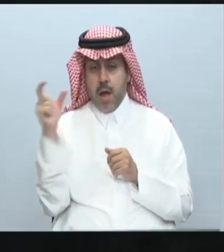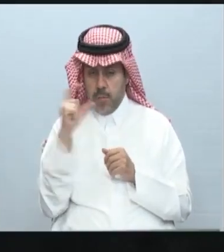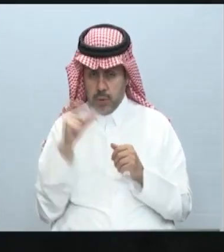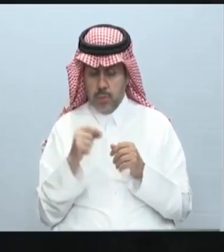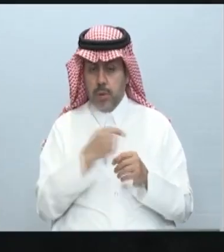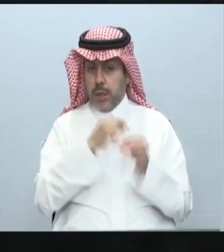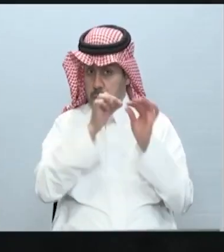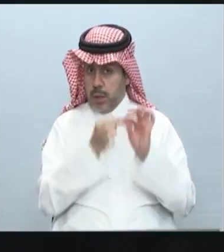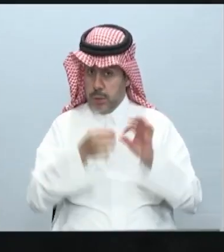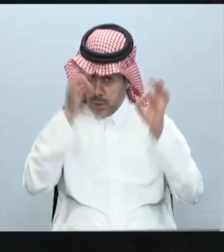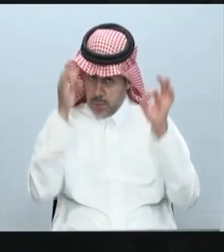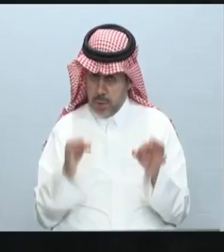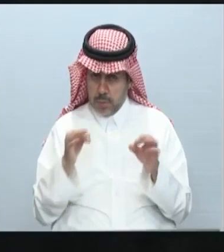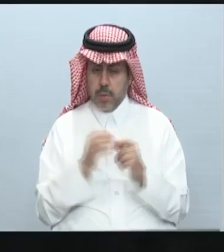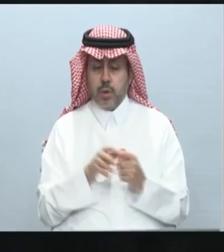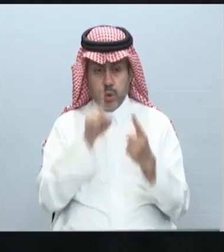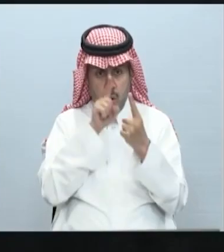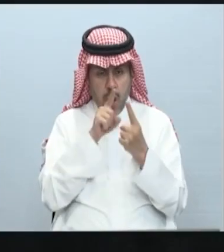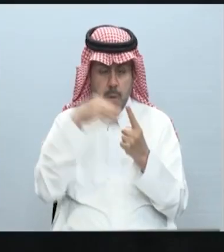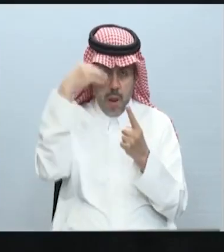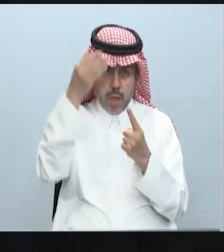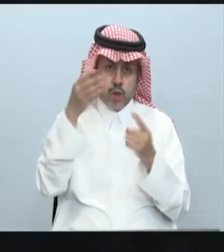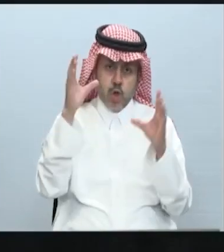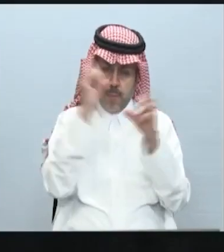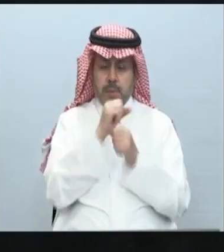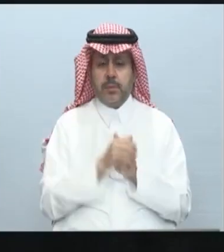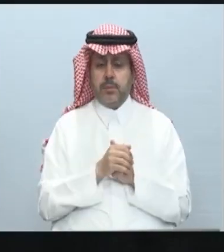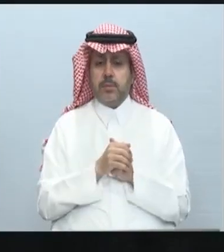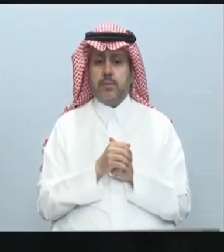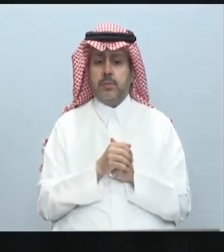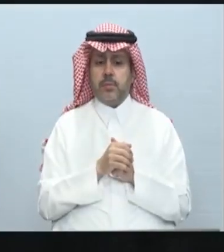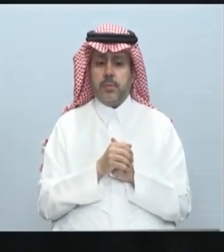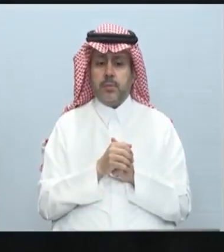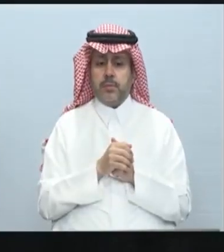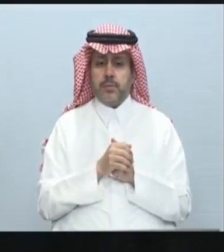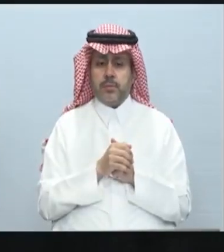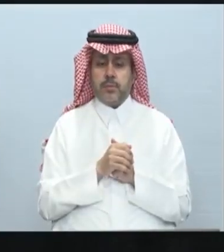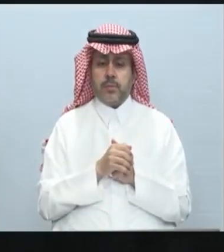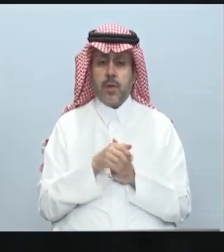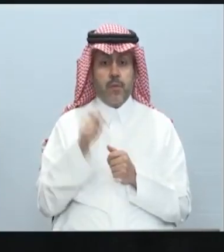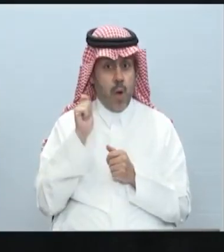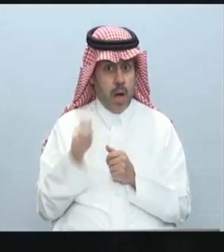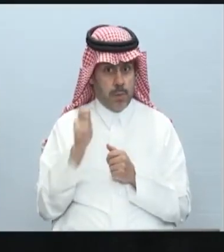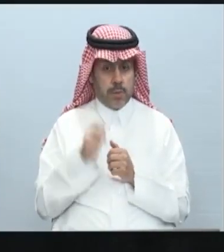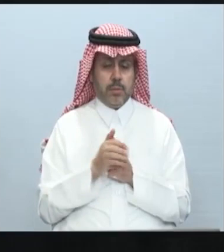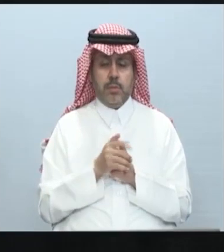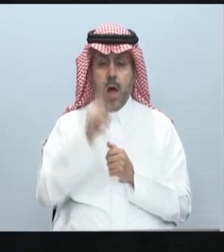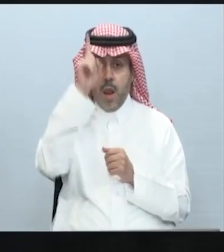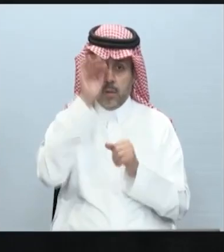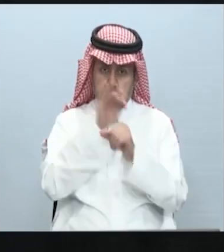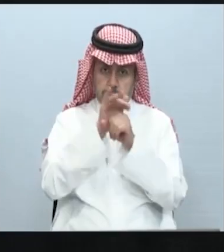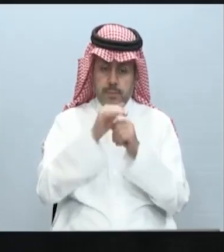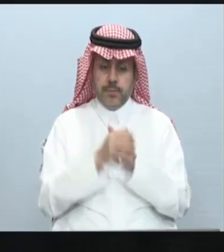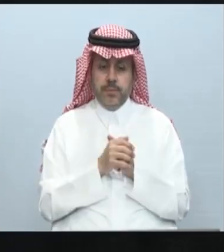جازما انه سيقابل الله جل وعلا ليس بينه وبين الله ترجمان فيخاطبه سبحانه